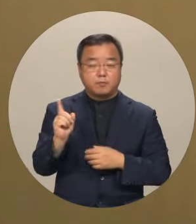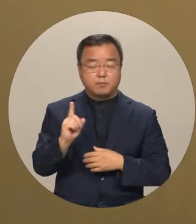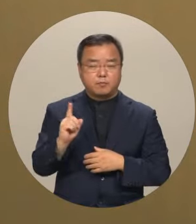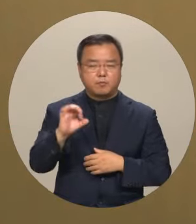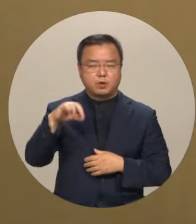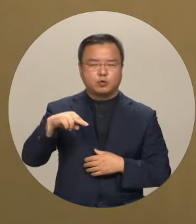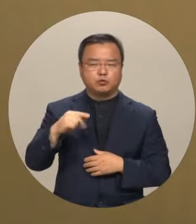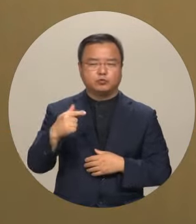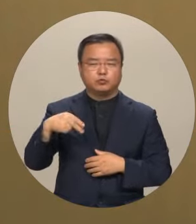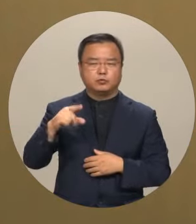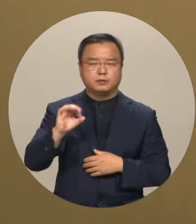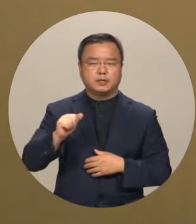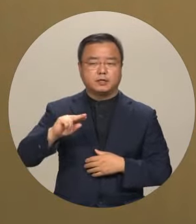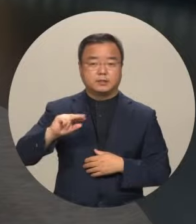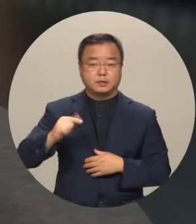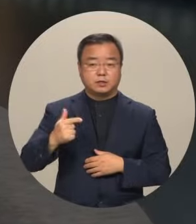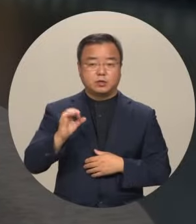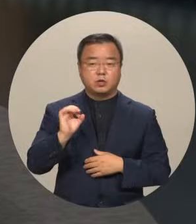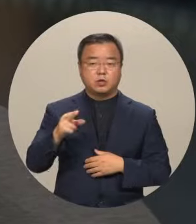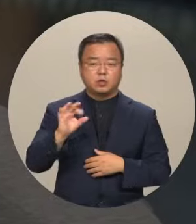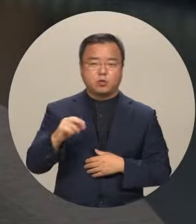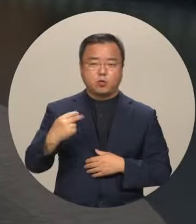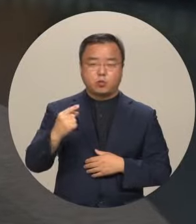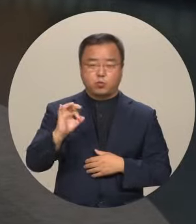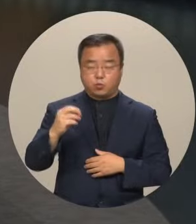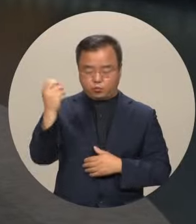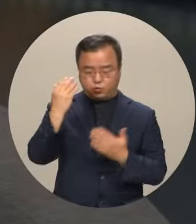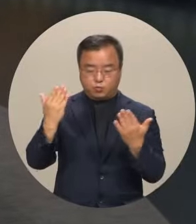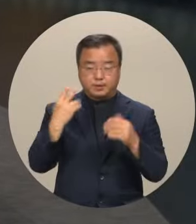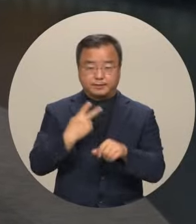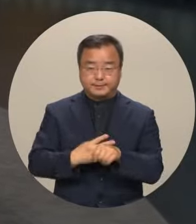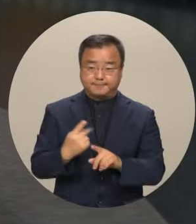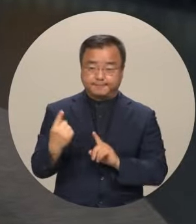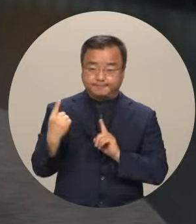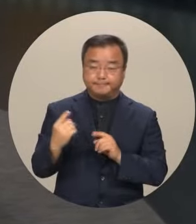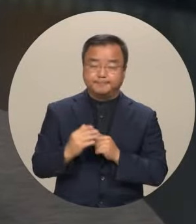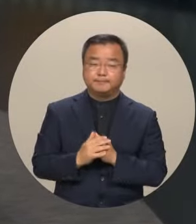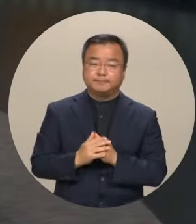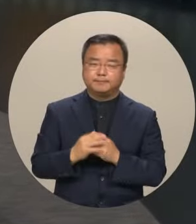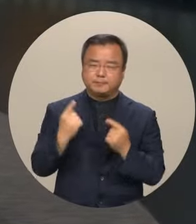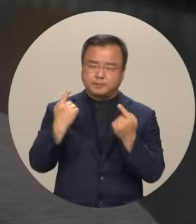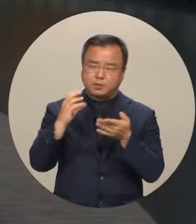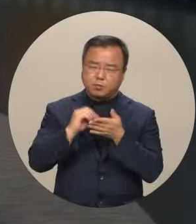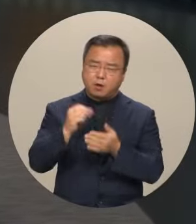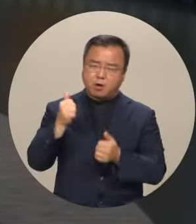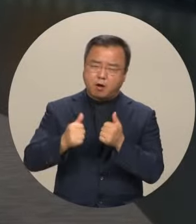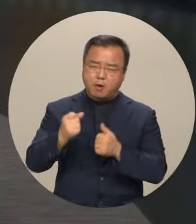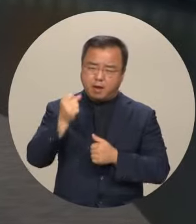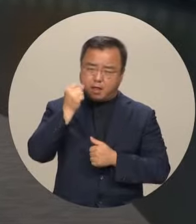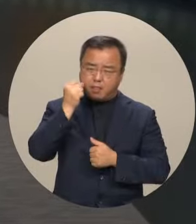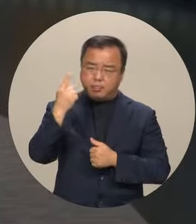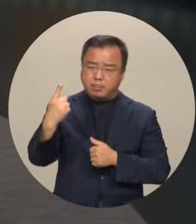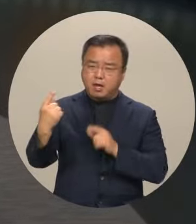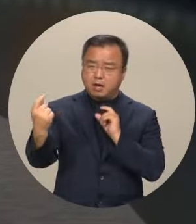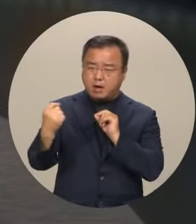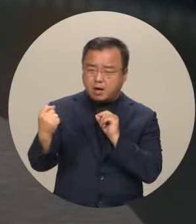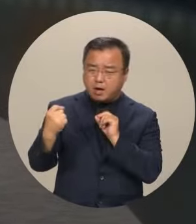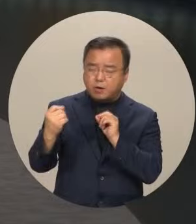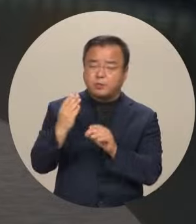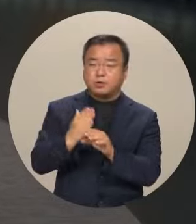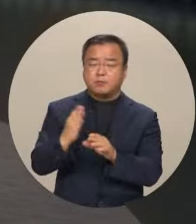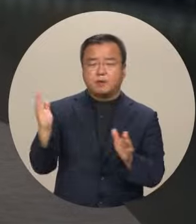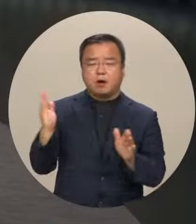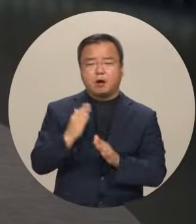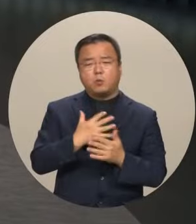선생님과 함께합니다 선생님 어서 오세요네 수능 시험이 어느도 이제 한달 앞으로 다가왔습니다 학생들 굉장히